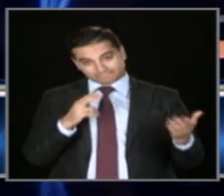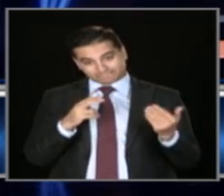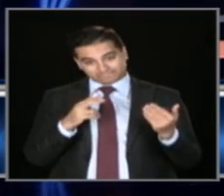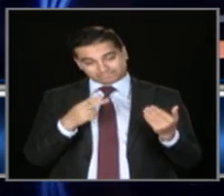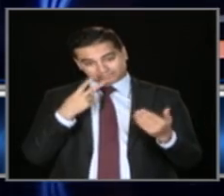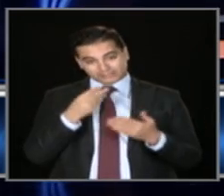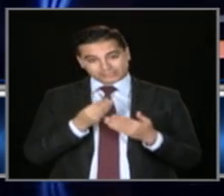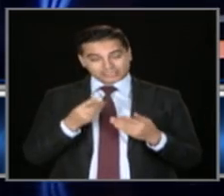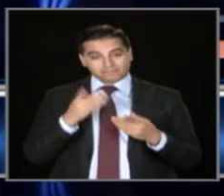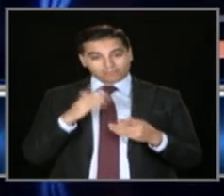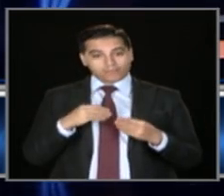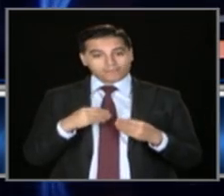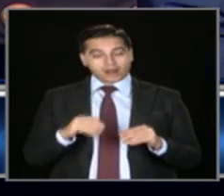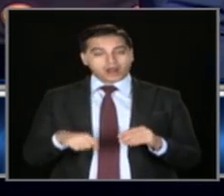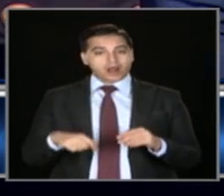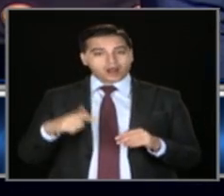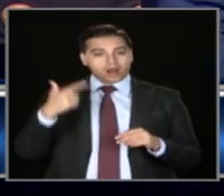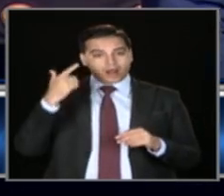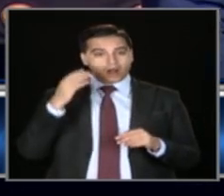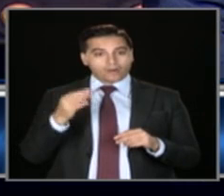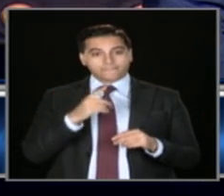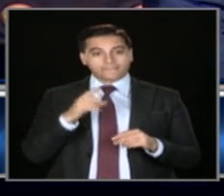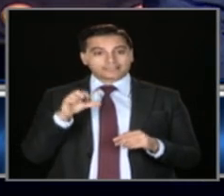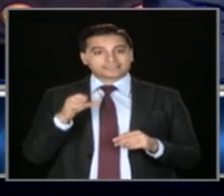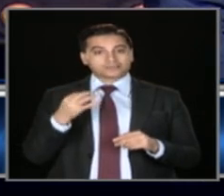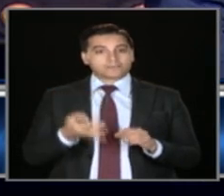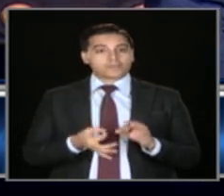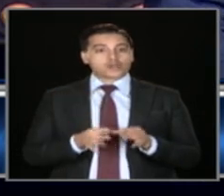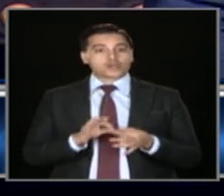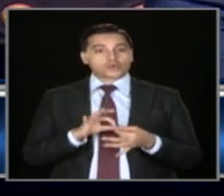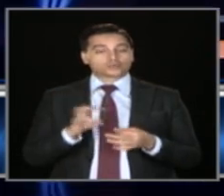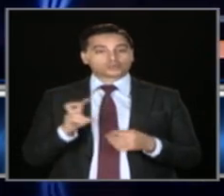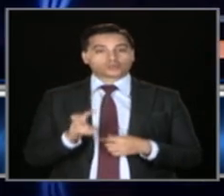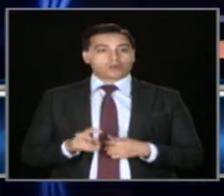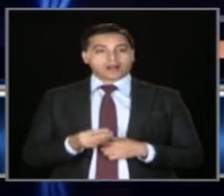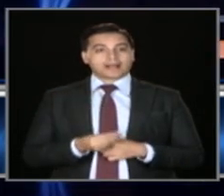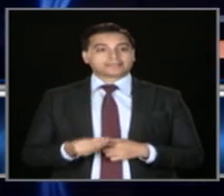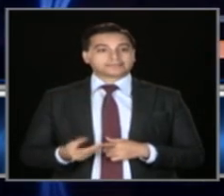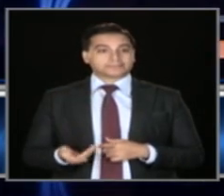مين اللي لوحته ممكن تتباع ب 139 مليون دولار؟